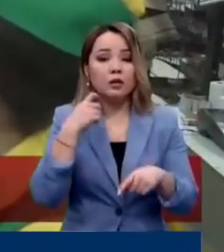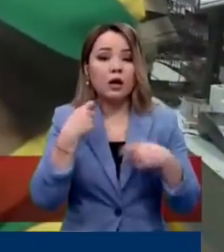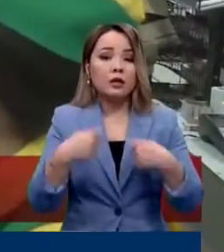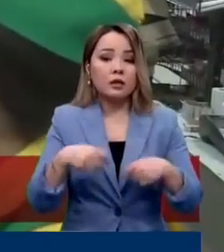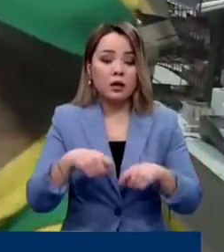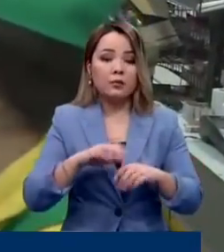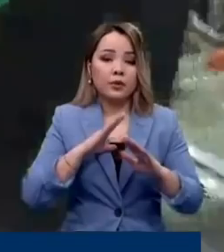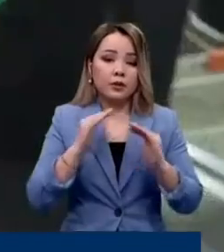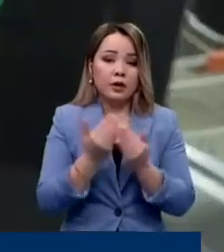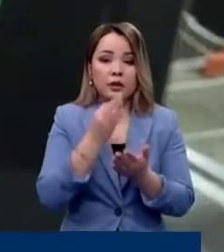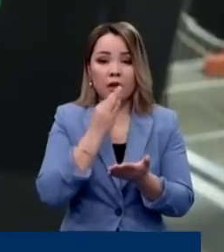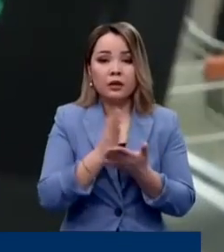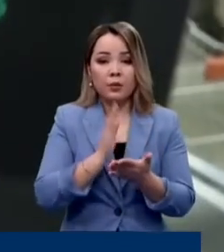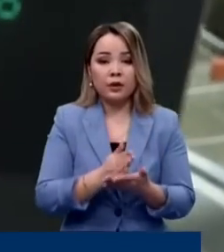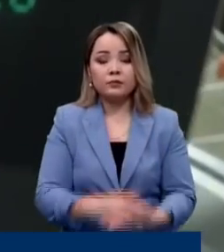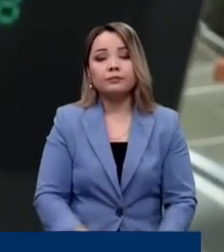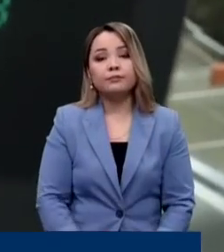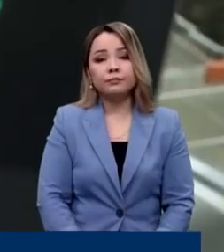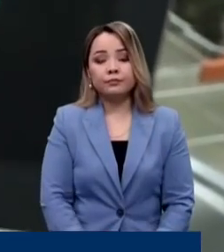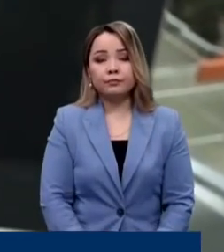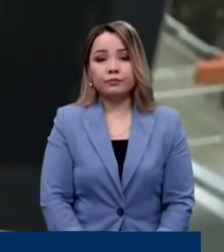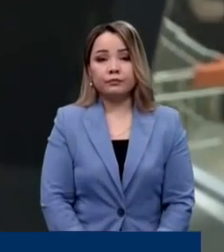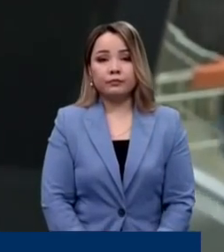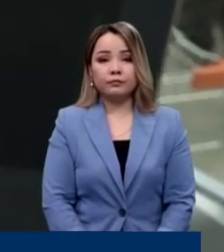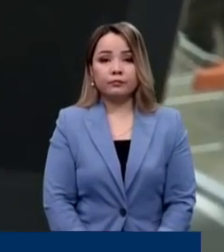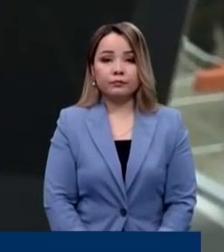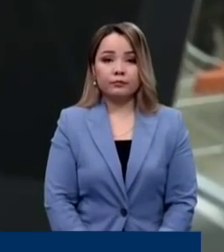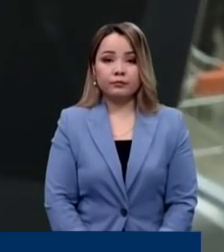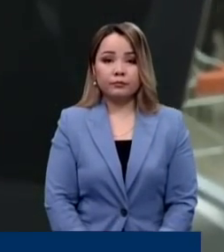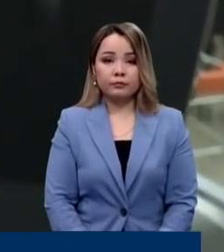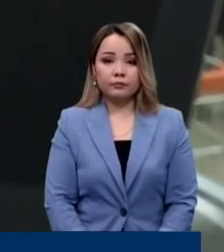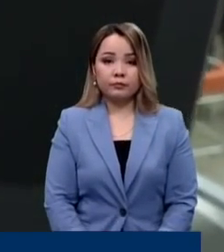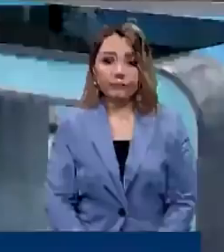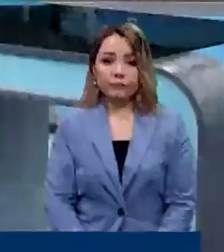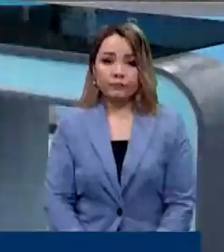тарс бекініп отыр. Гүлнұр Мұратқызы, Ғабиден Жоқышев, Атамекен Бизнес, Қостанайдан.